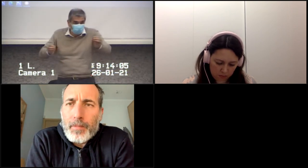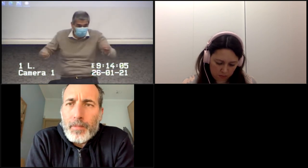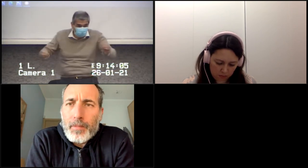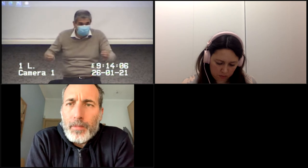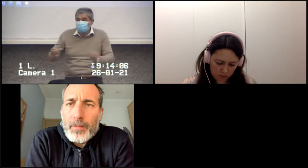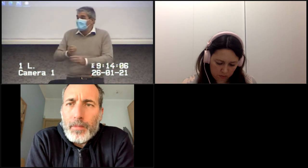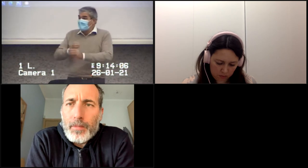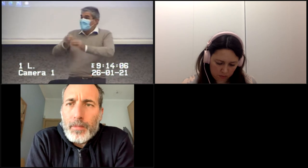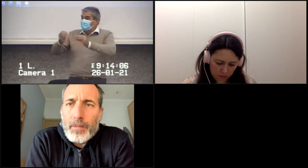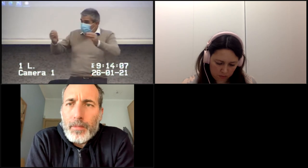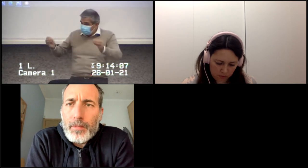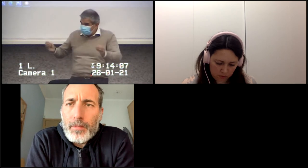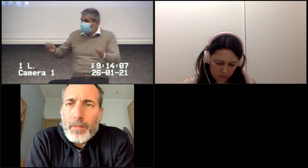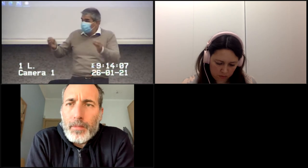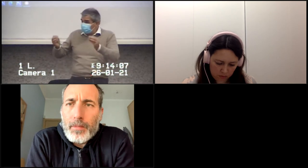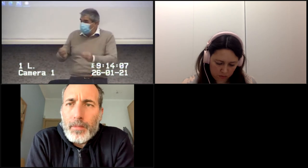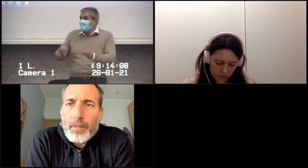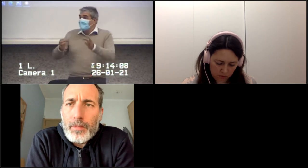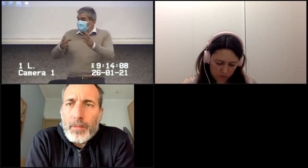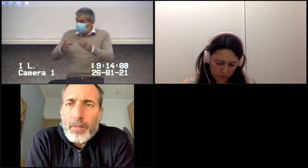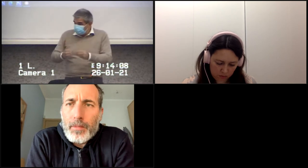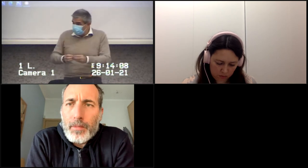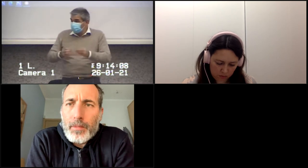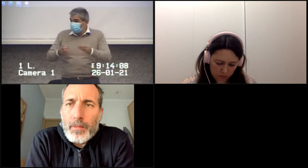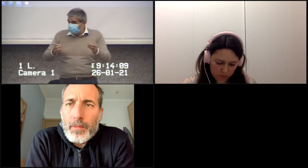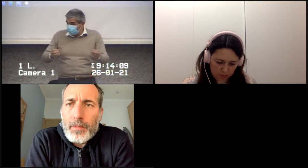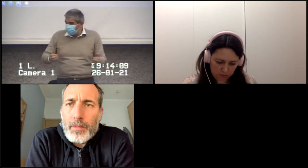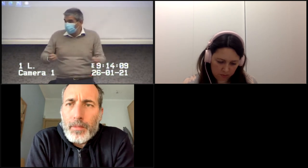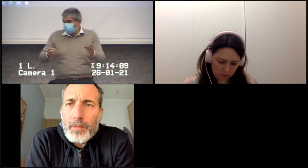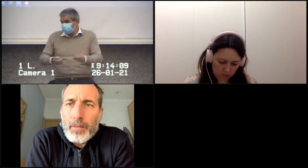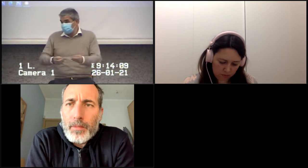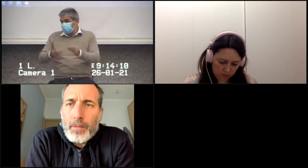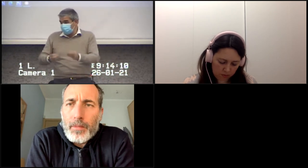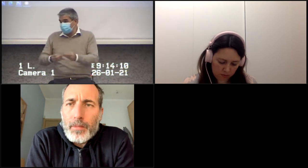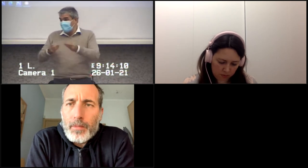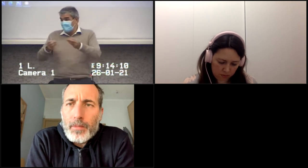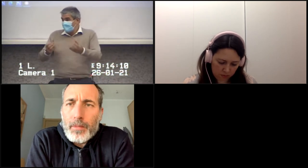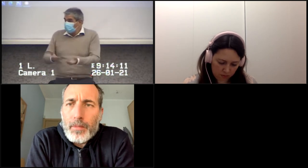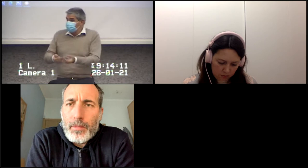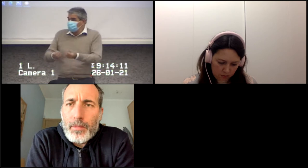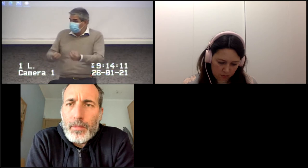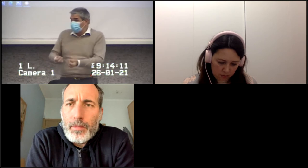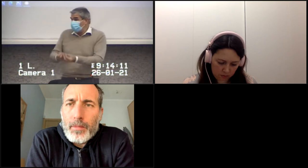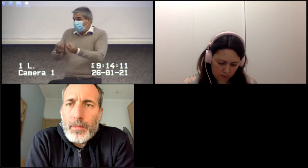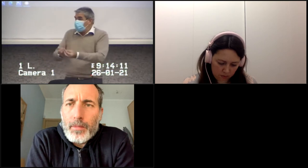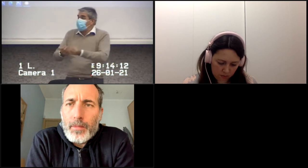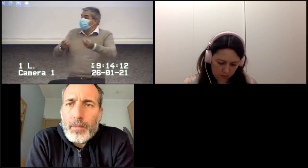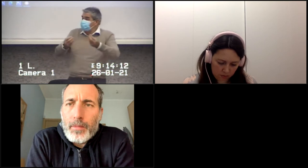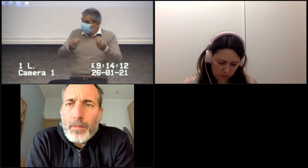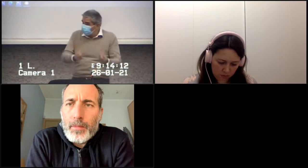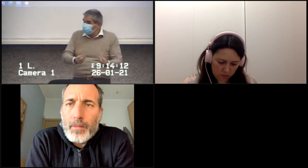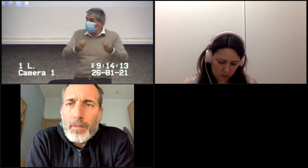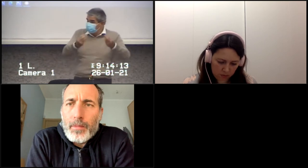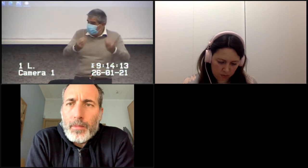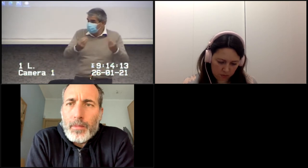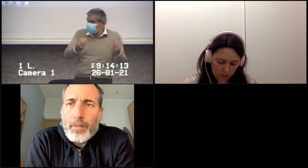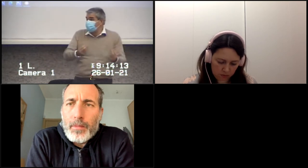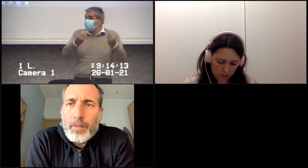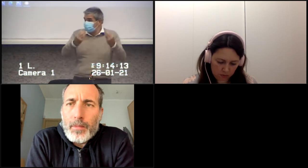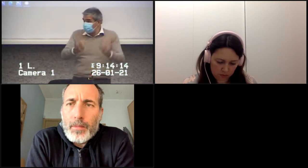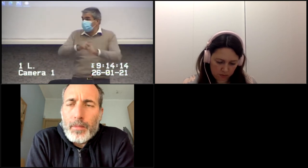piani urbanistici complessivi di gestione del territorio, essendo lasciata molto, diciamo, alla norma